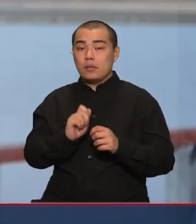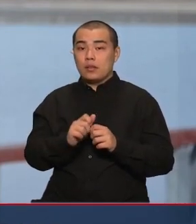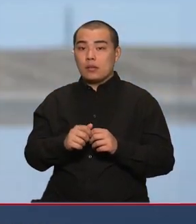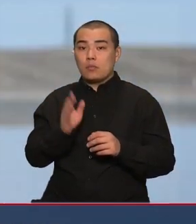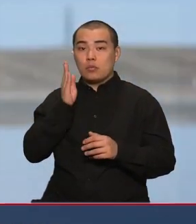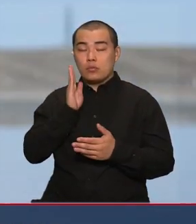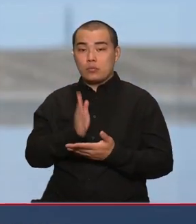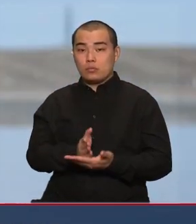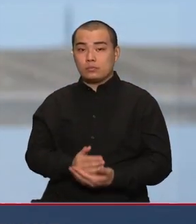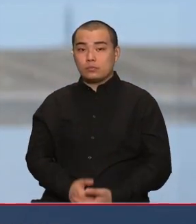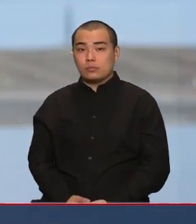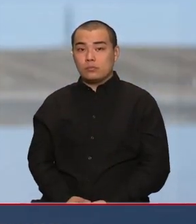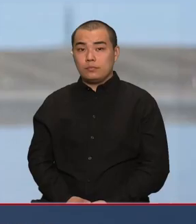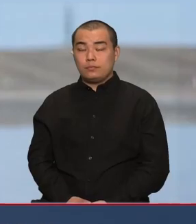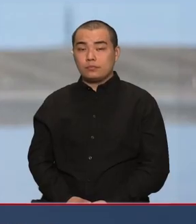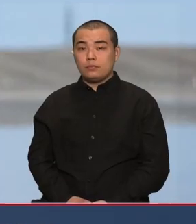дальше.